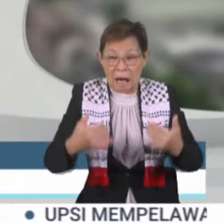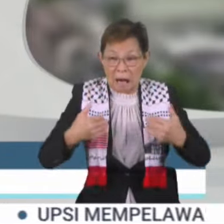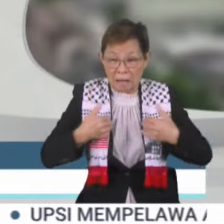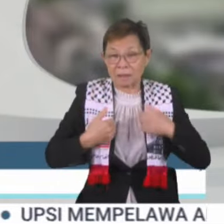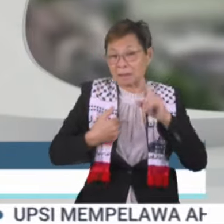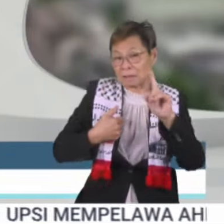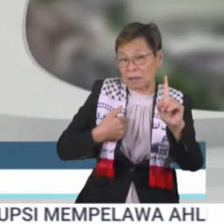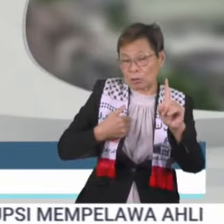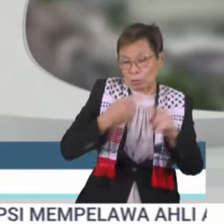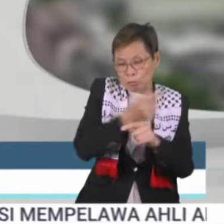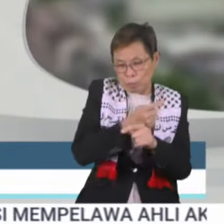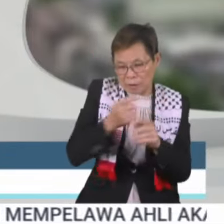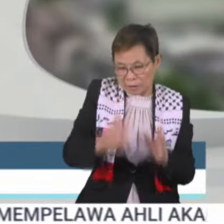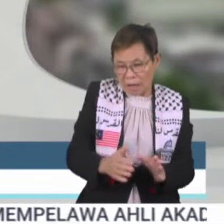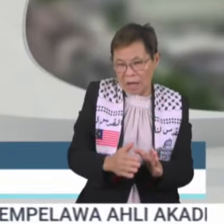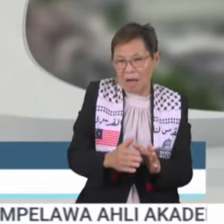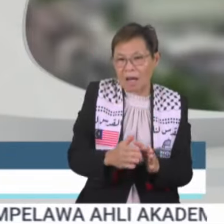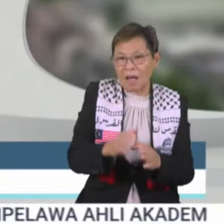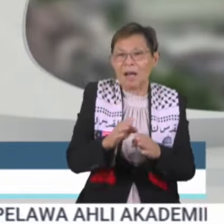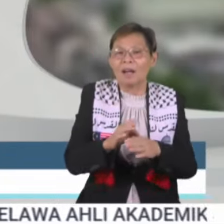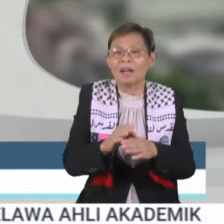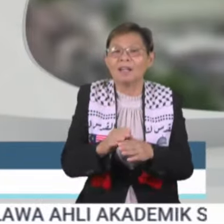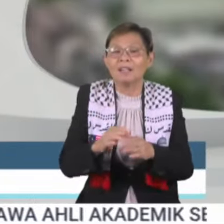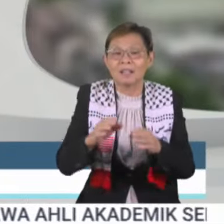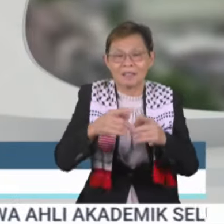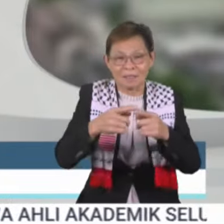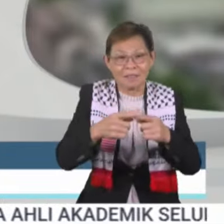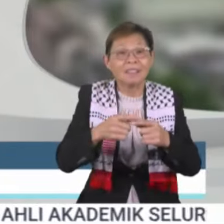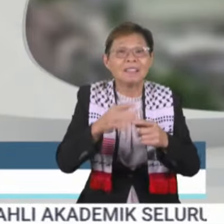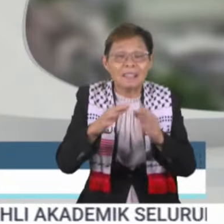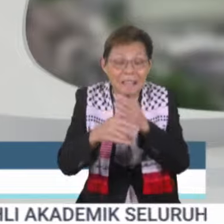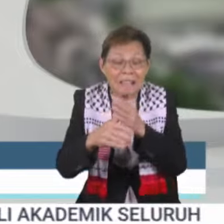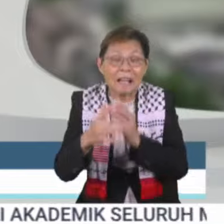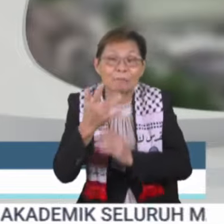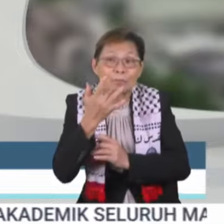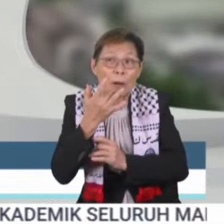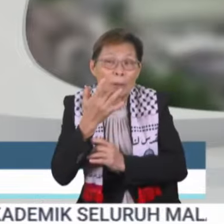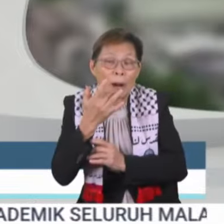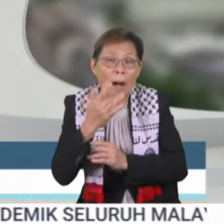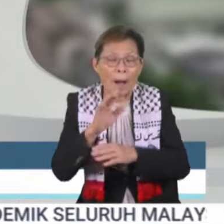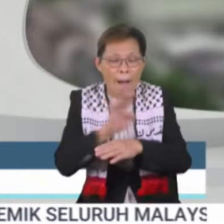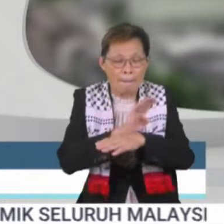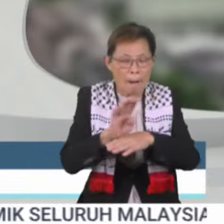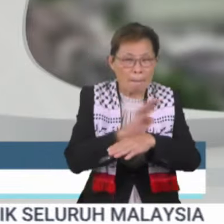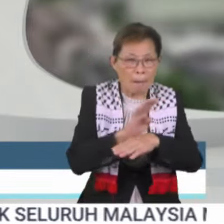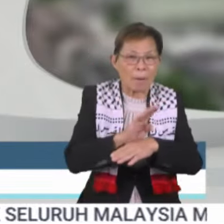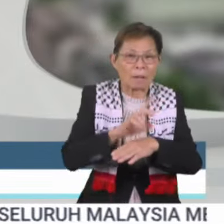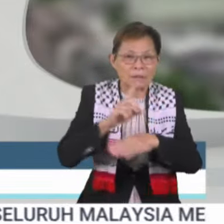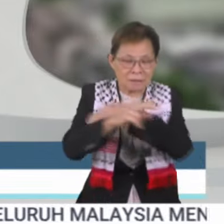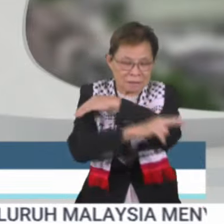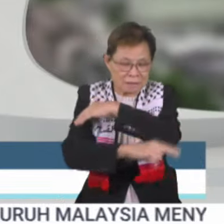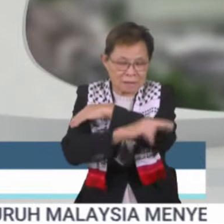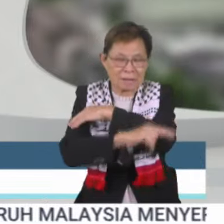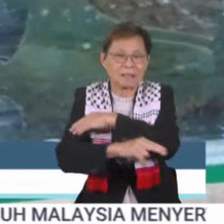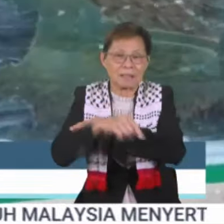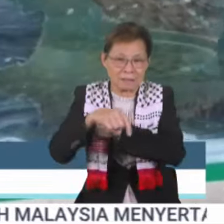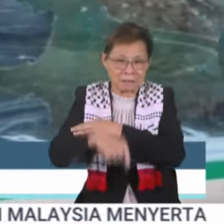hanya satu penternak yang mengusahakan spesies ikan air tawar tersebut secara komersial di negeri ini.